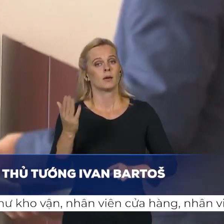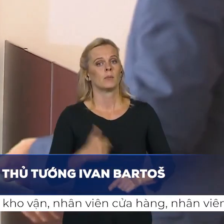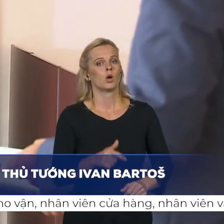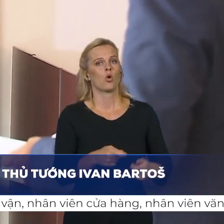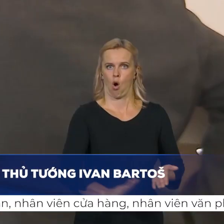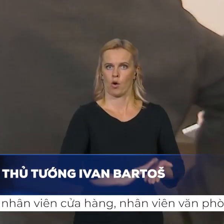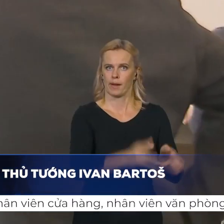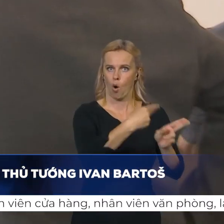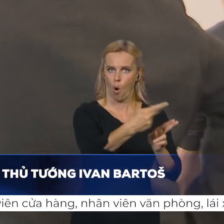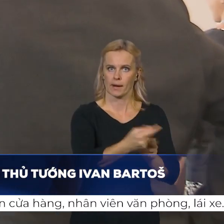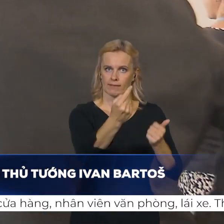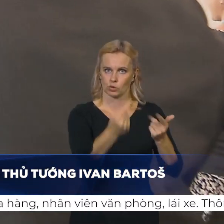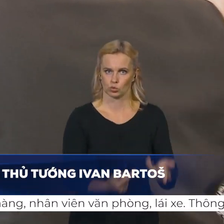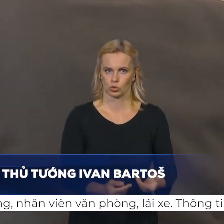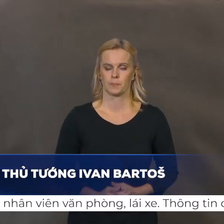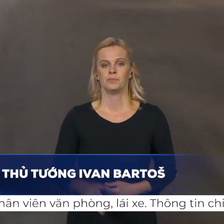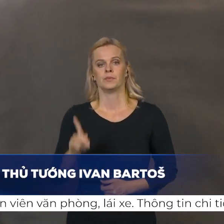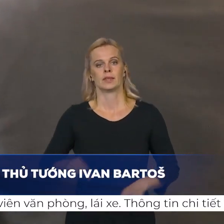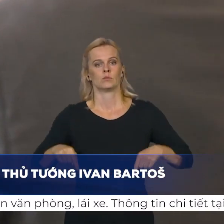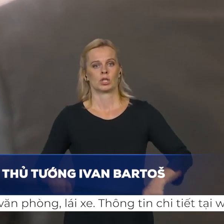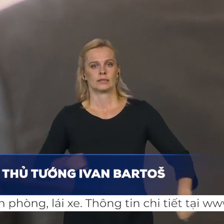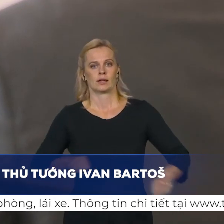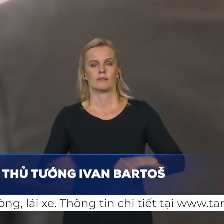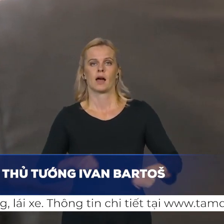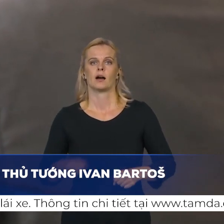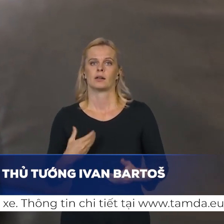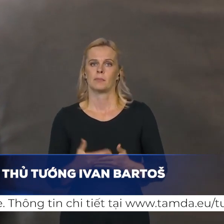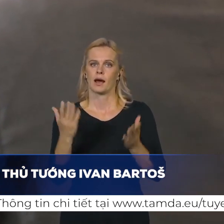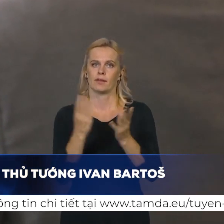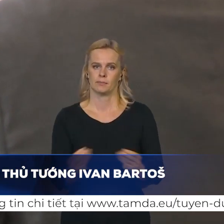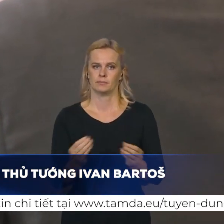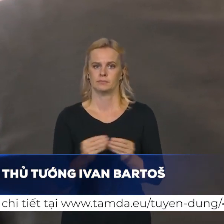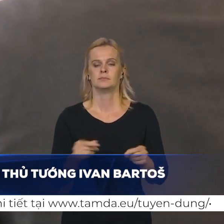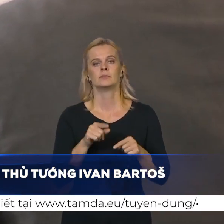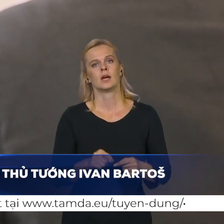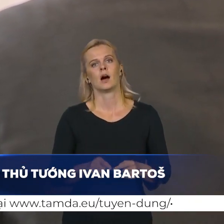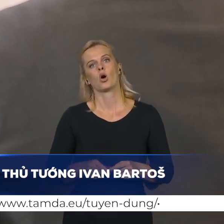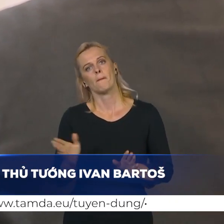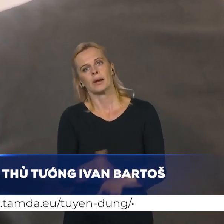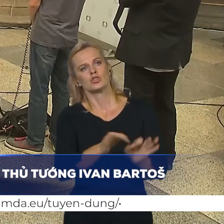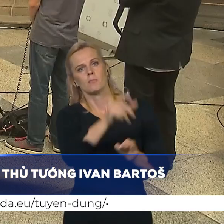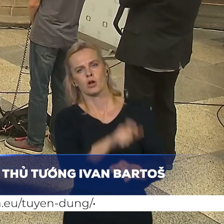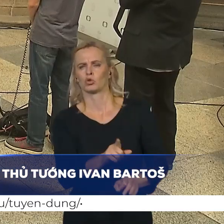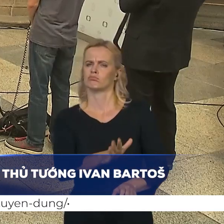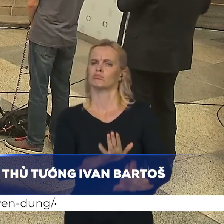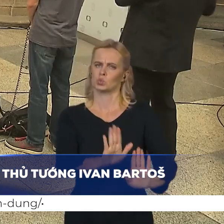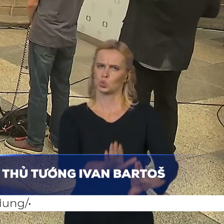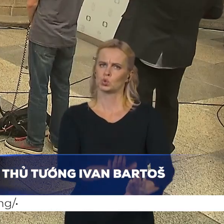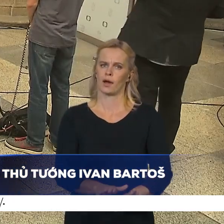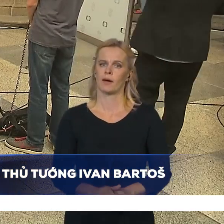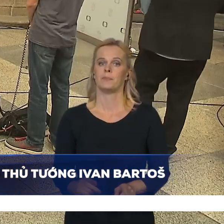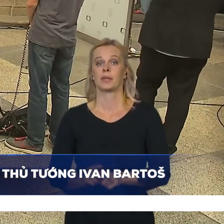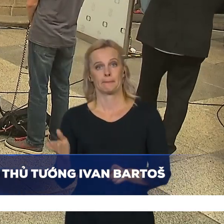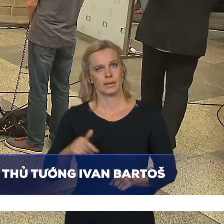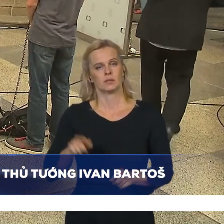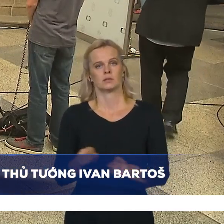sớm hơn, chứ không phải sau kết quả thất bại của Piraki tại bầu cử khu vực. Một số bộ trưởng đã bình luận về tình hình trước cuộc họp của chính phủ. Họ